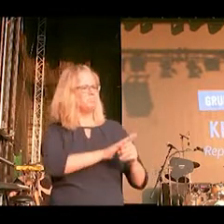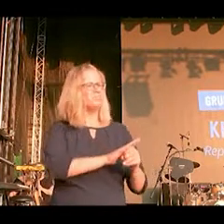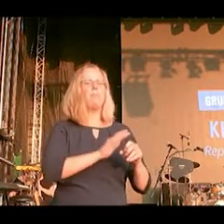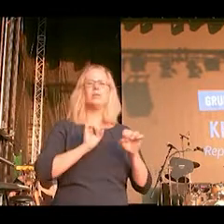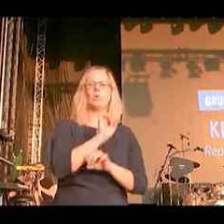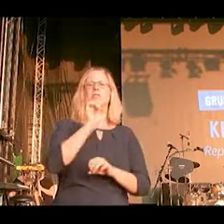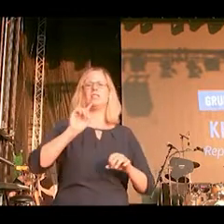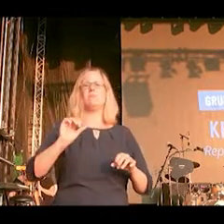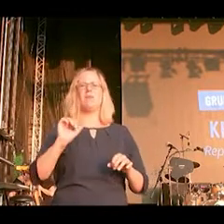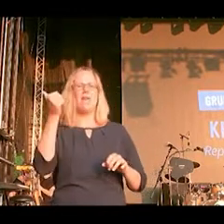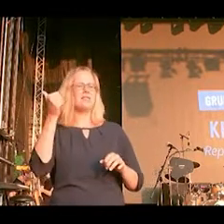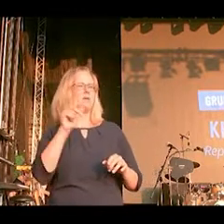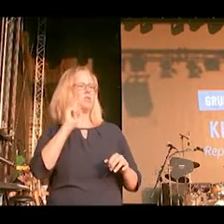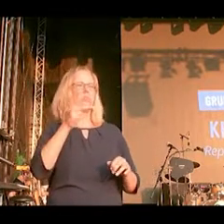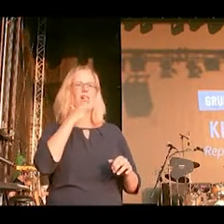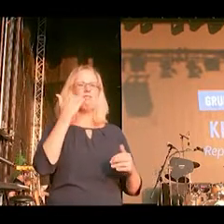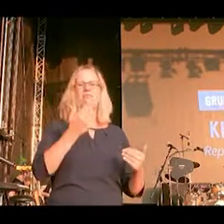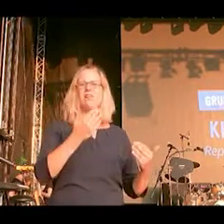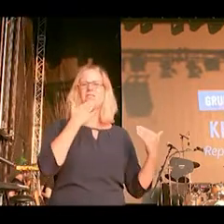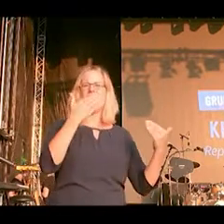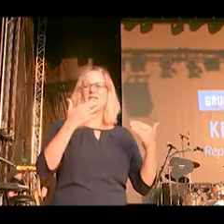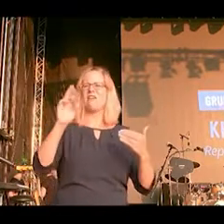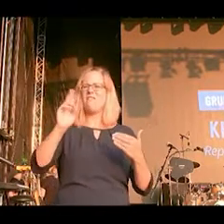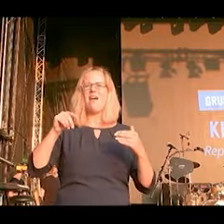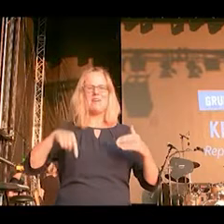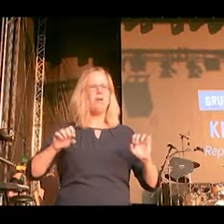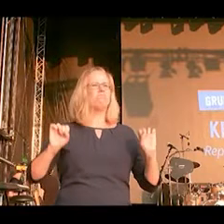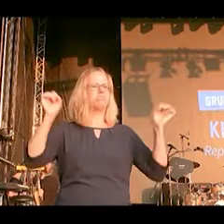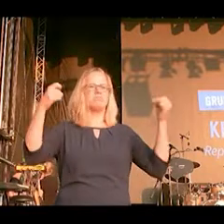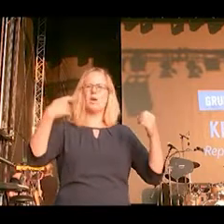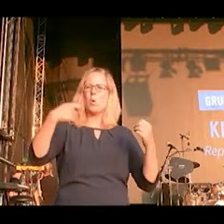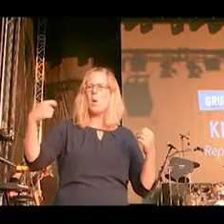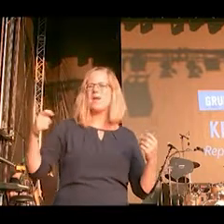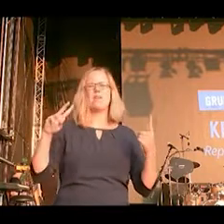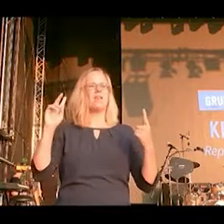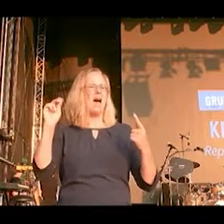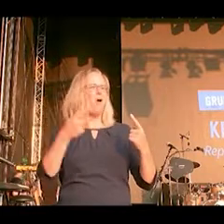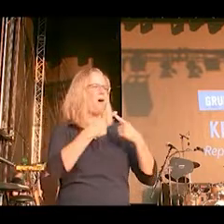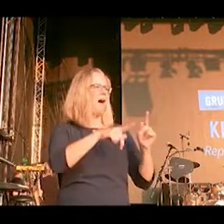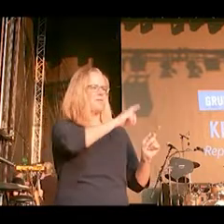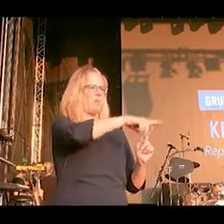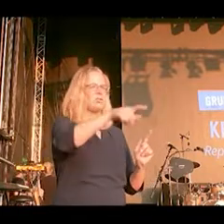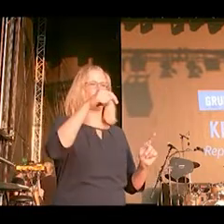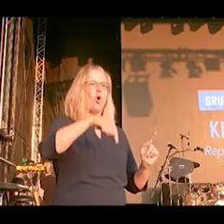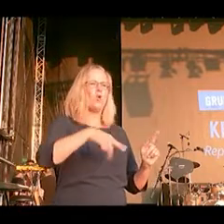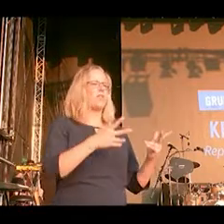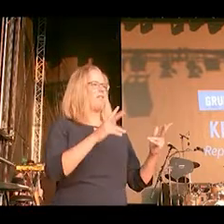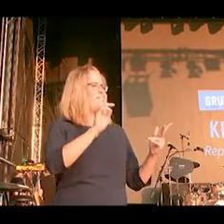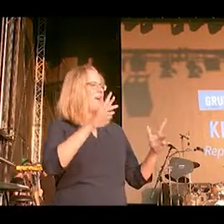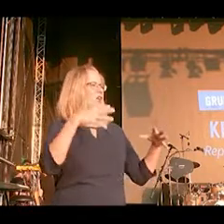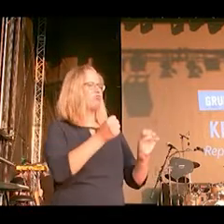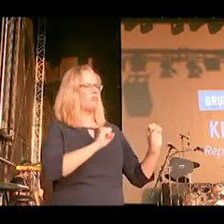die hier ganz viel Kraft und Arbeit reingesteckt haben, bedanken und auch bei den anderen Menschen, die das hier heute möglich gemacht haben.